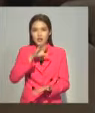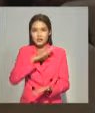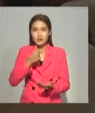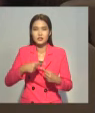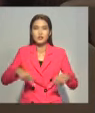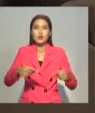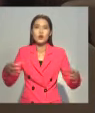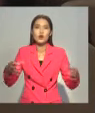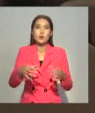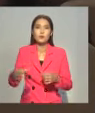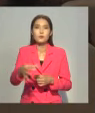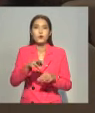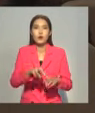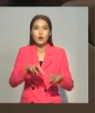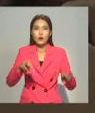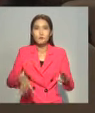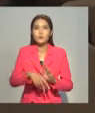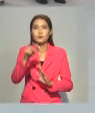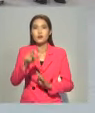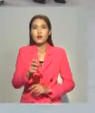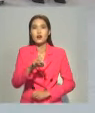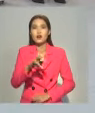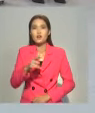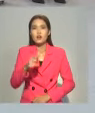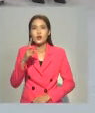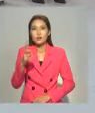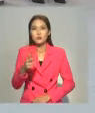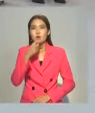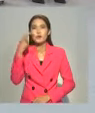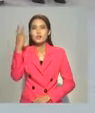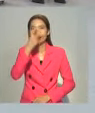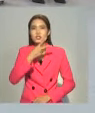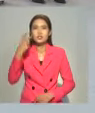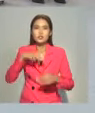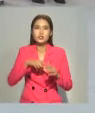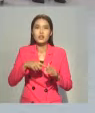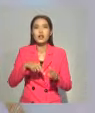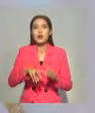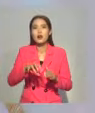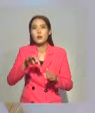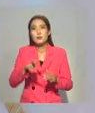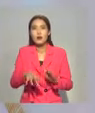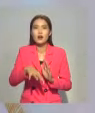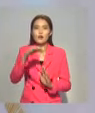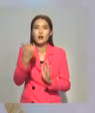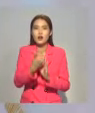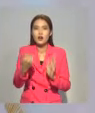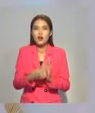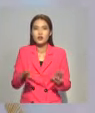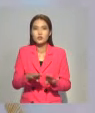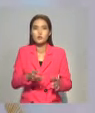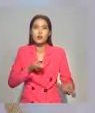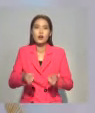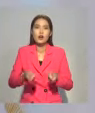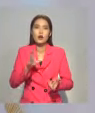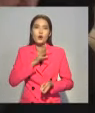саяси кеңес мүшесі облыстық мәслихат депутаты Айнагүл Балташева өткен 2 жыл ішінде Аманат партиясының сайлау алды бағдарламасы бойынша